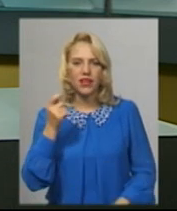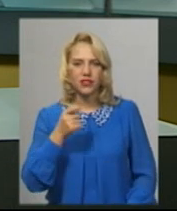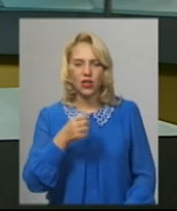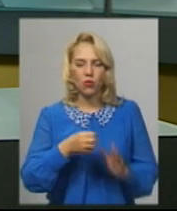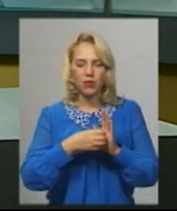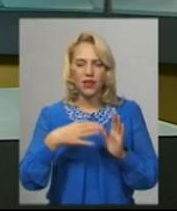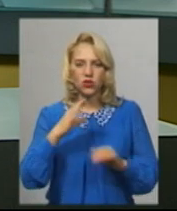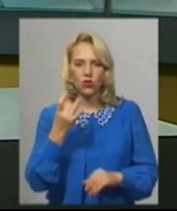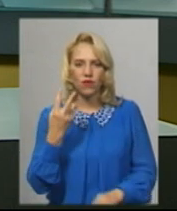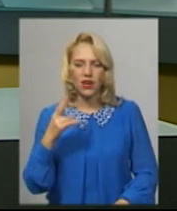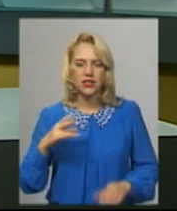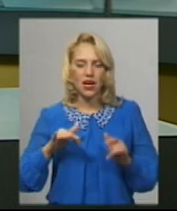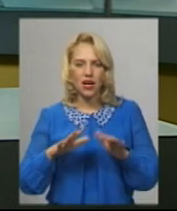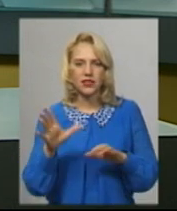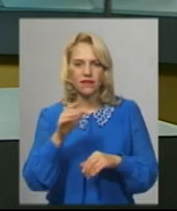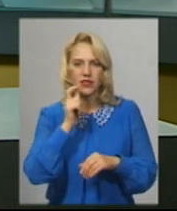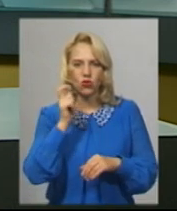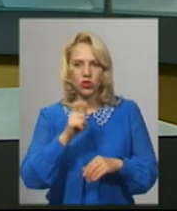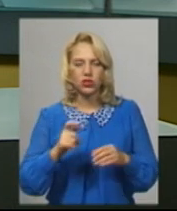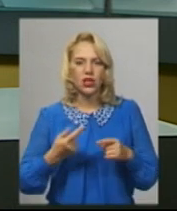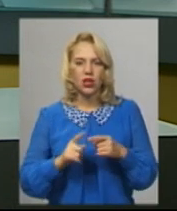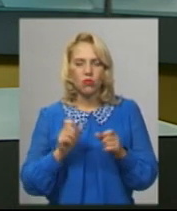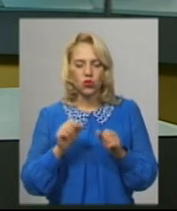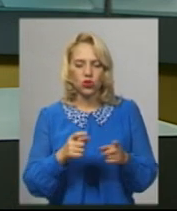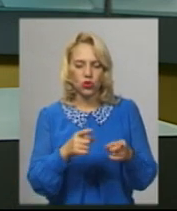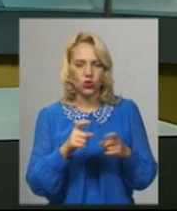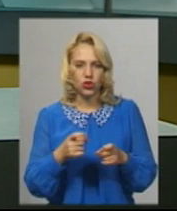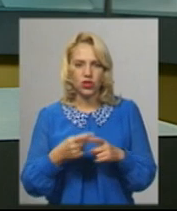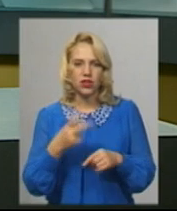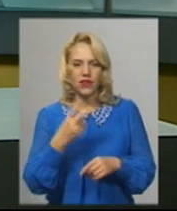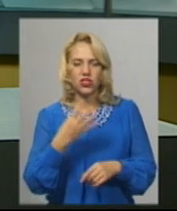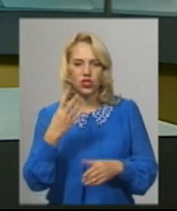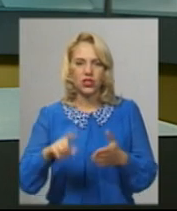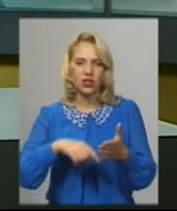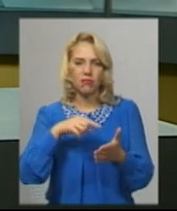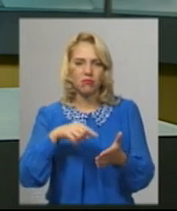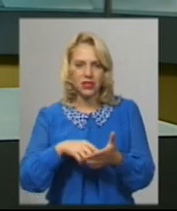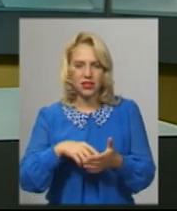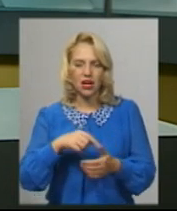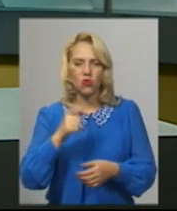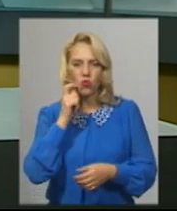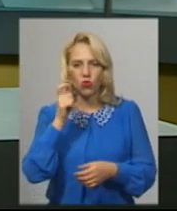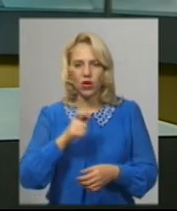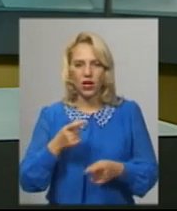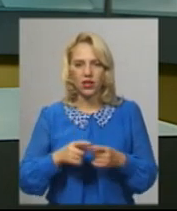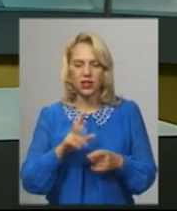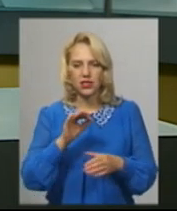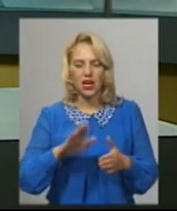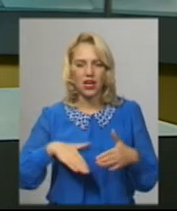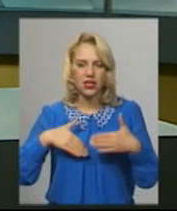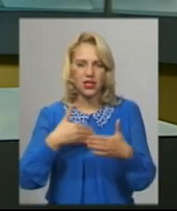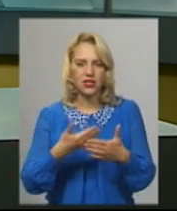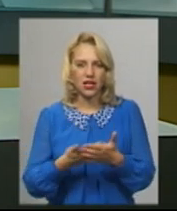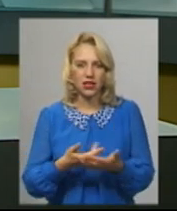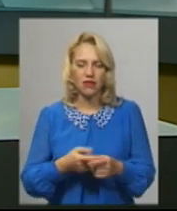вересня. Акція всеукраїнська. До маршу одночасно долучаться 24 міста України за ініціативою гуманістичного руху